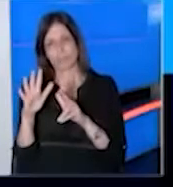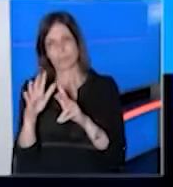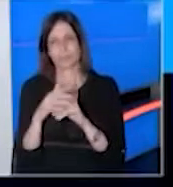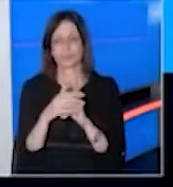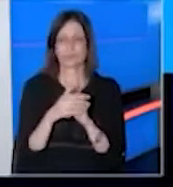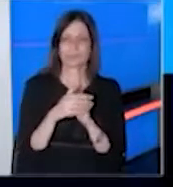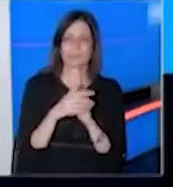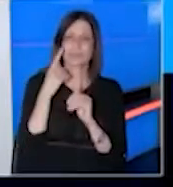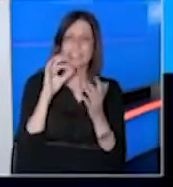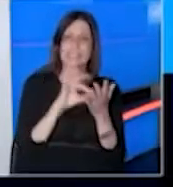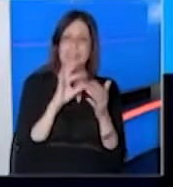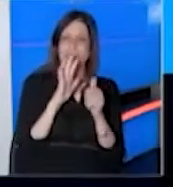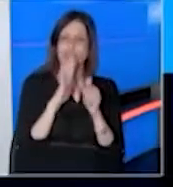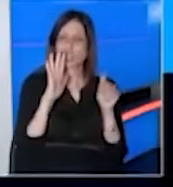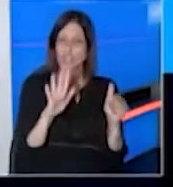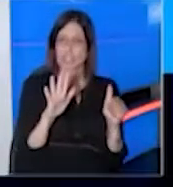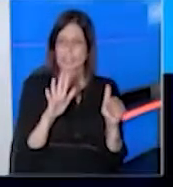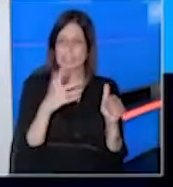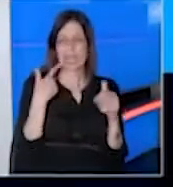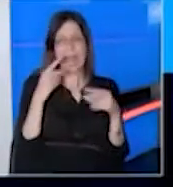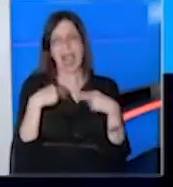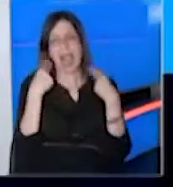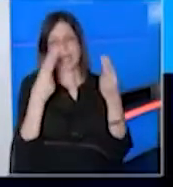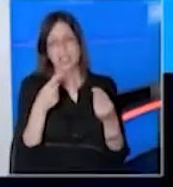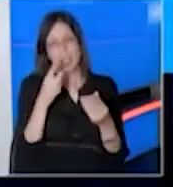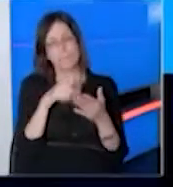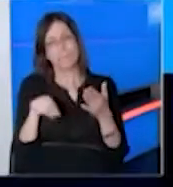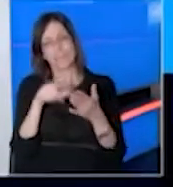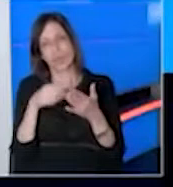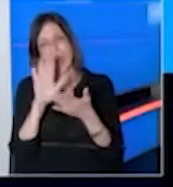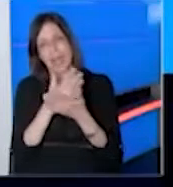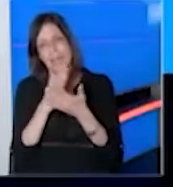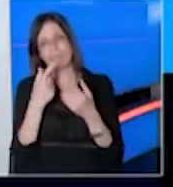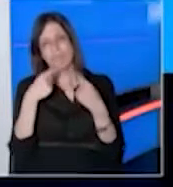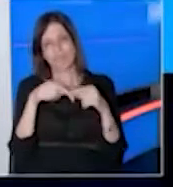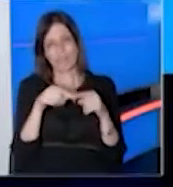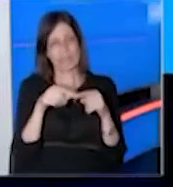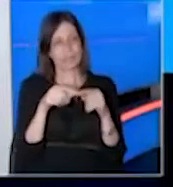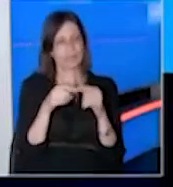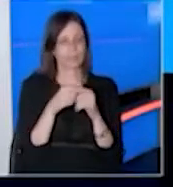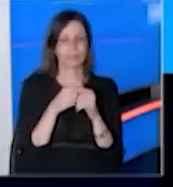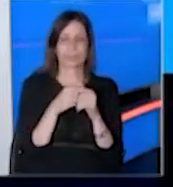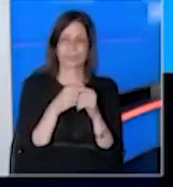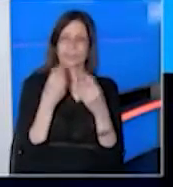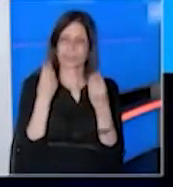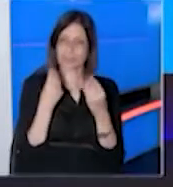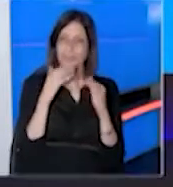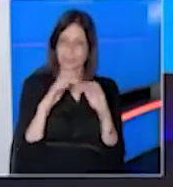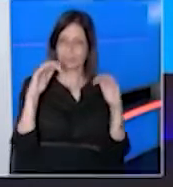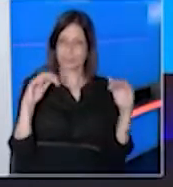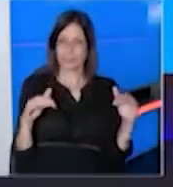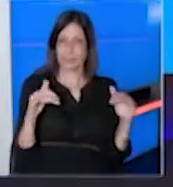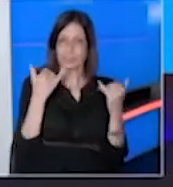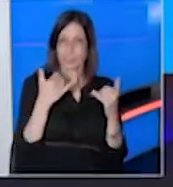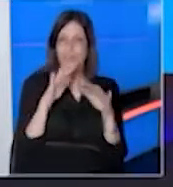1488. לא. לא, להחיות אותה. סעיף 16. אני לא. להחיות אותה. בעצם הביטול של ההחלטה על ידי ועדת שמעון, הניסיון להחליט אותה. רגע, בוא נפריד. אתה